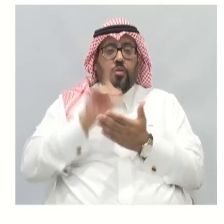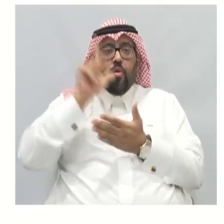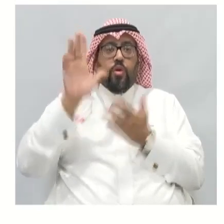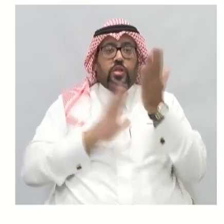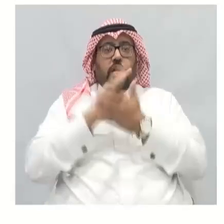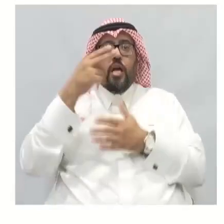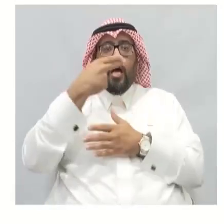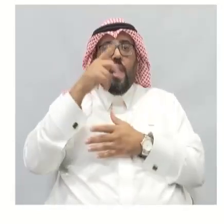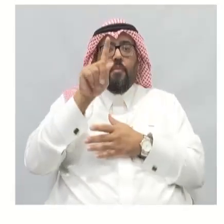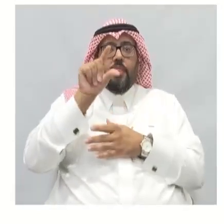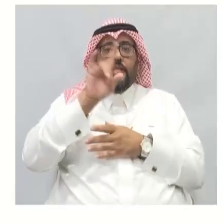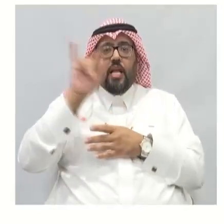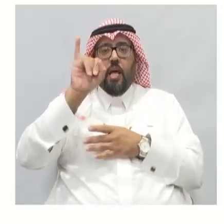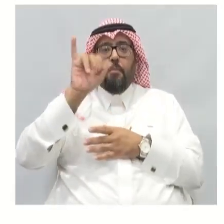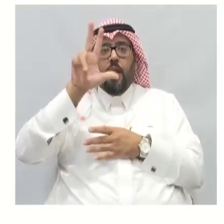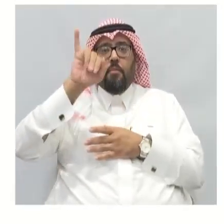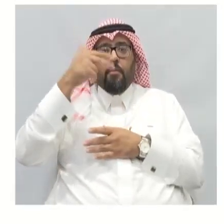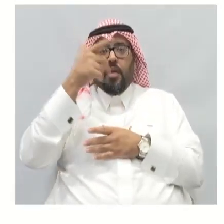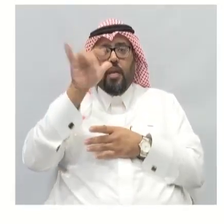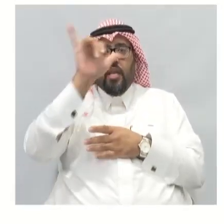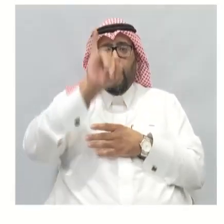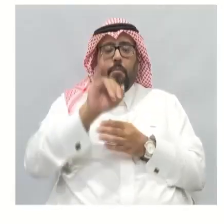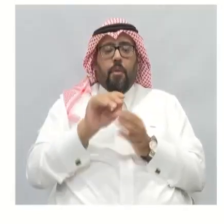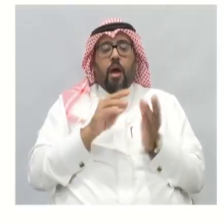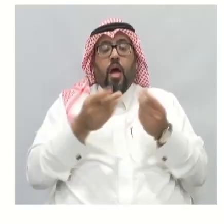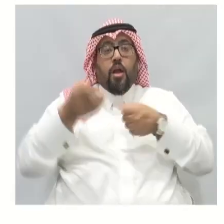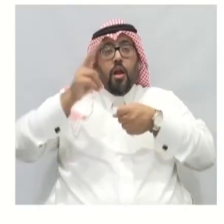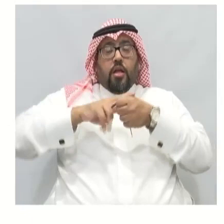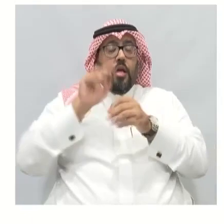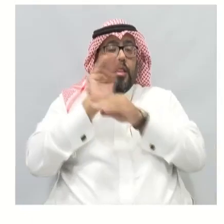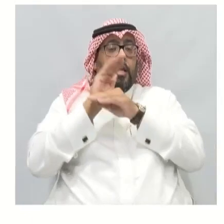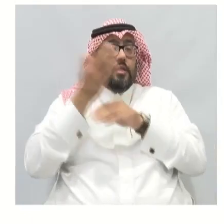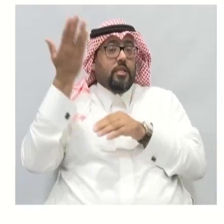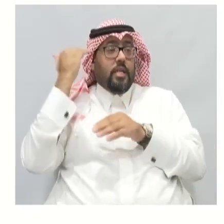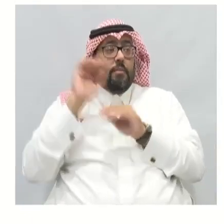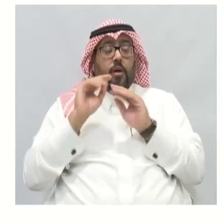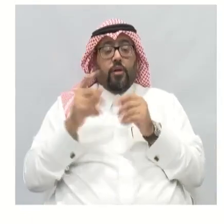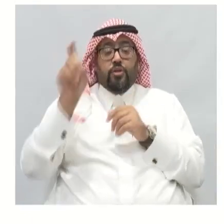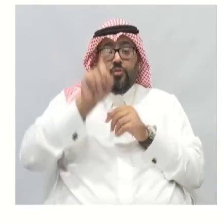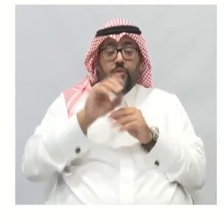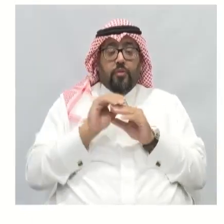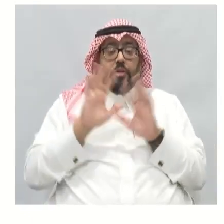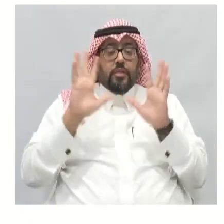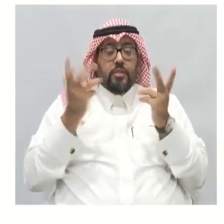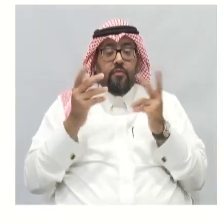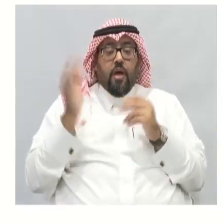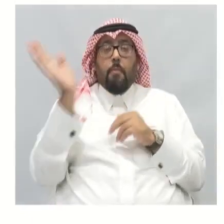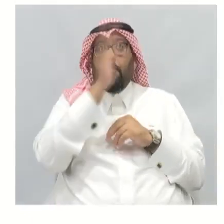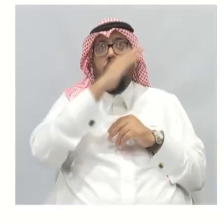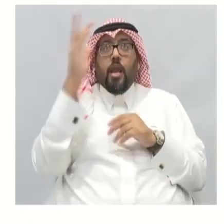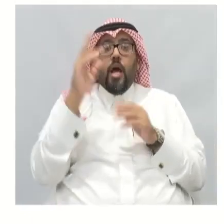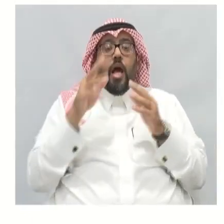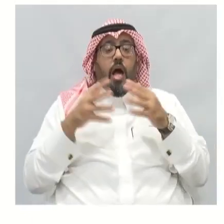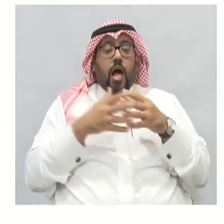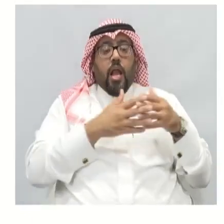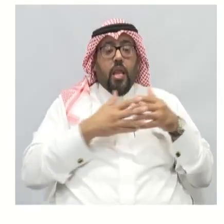المغيني نراجع الدرس السابق ونجيب على الاسئله التاليه صف مناخ الولايات